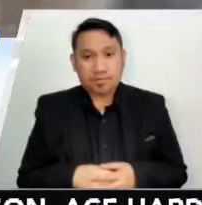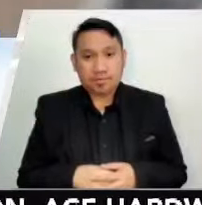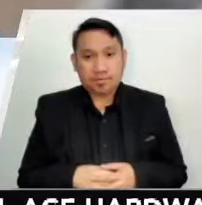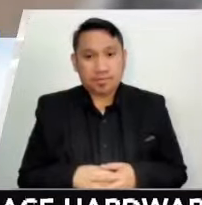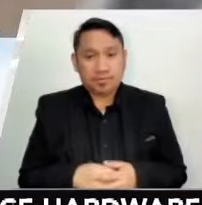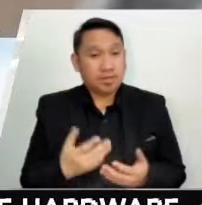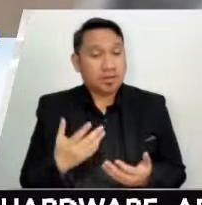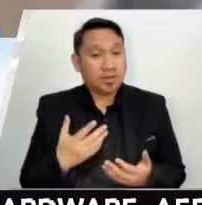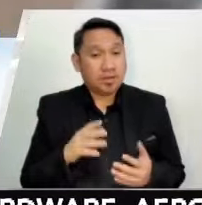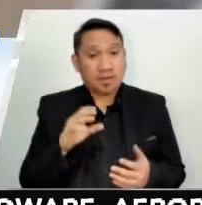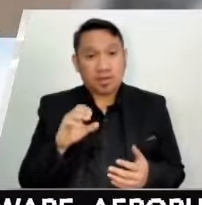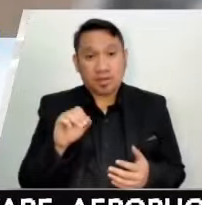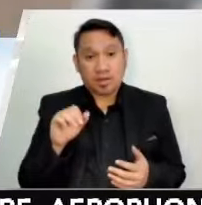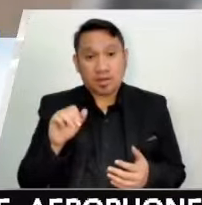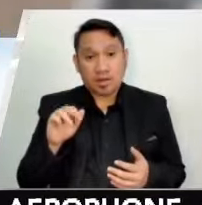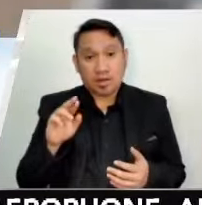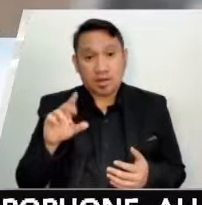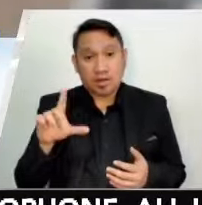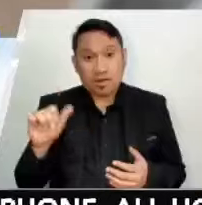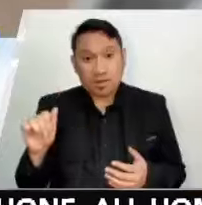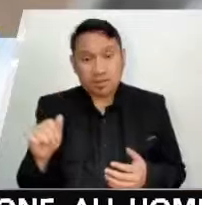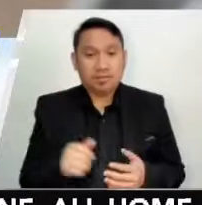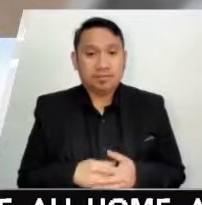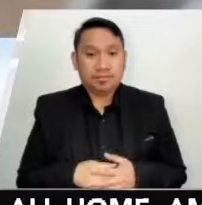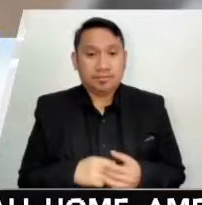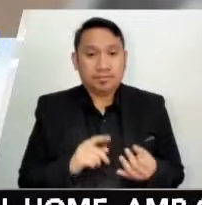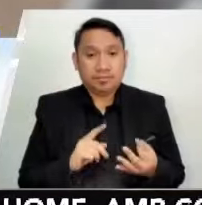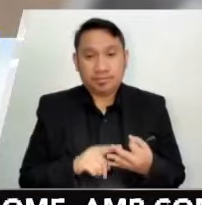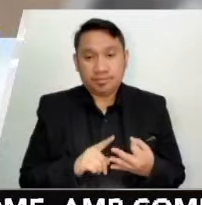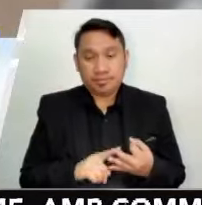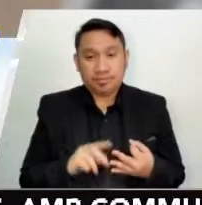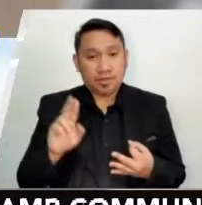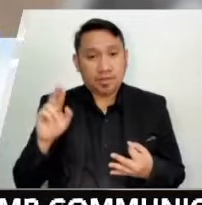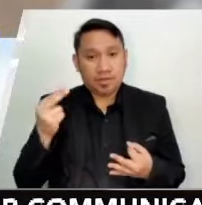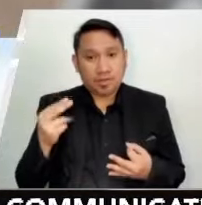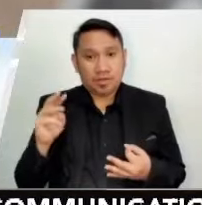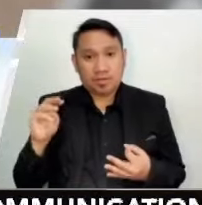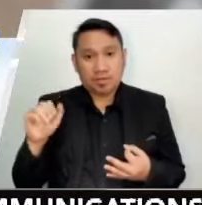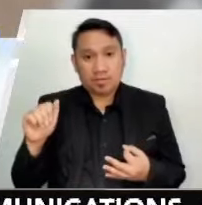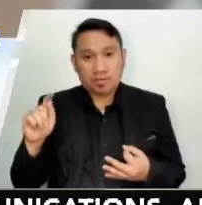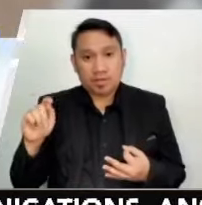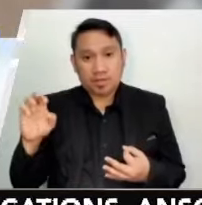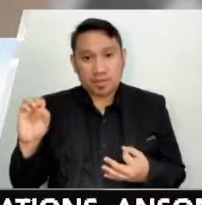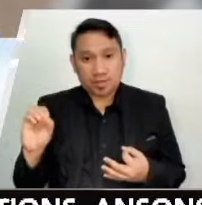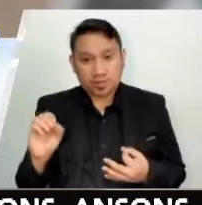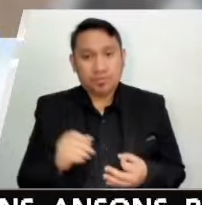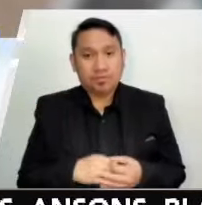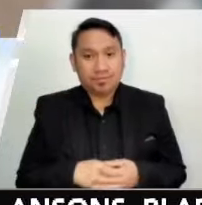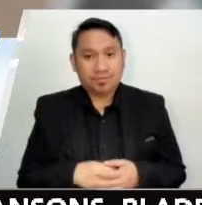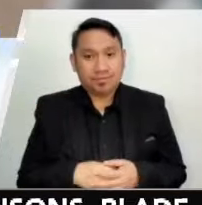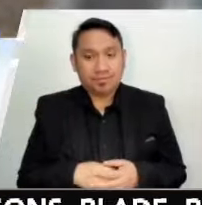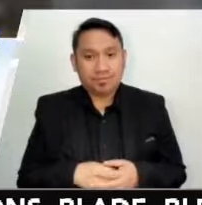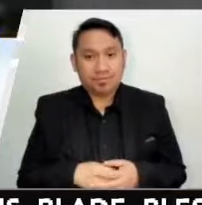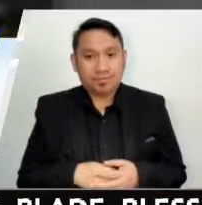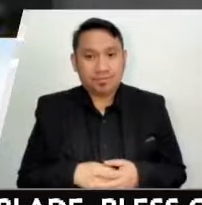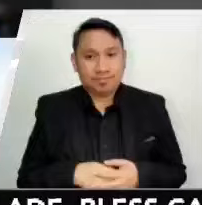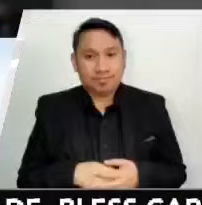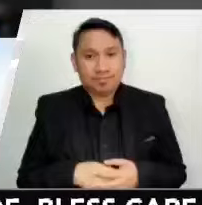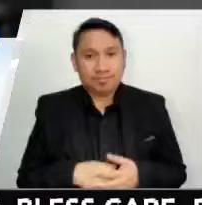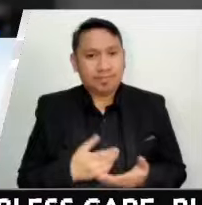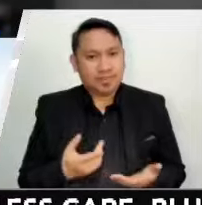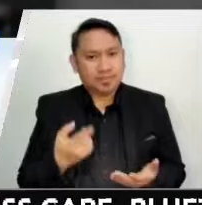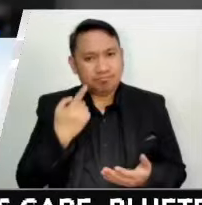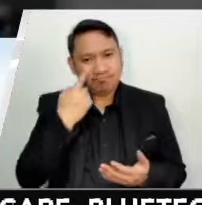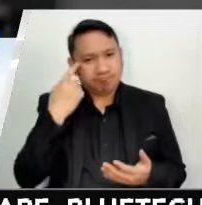Carla Abeliana, at unang hirit barkada Mateo Guidicelli. Isang dream come true para sa Pilipinas